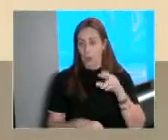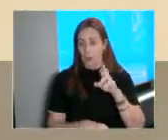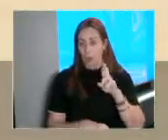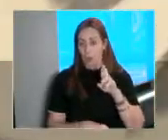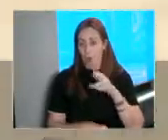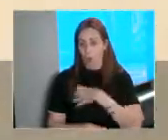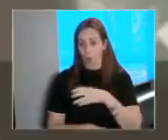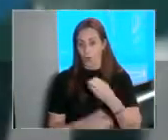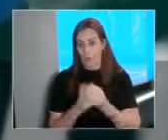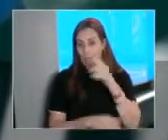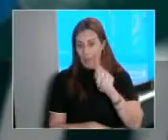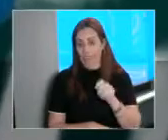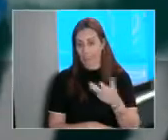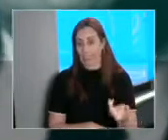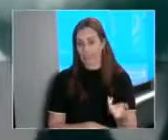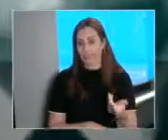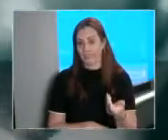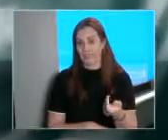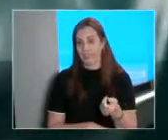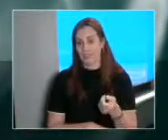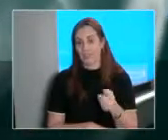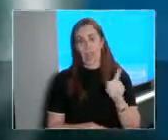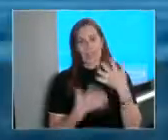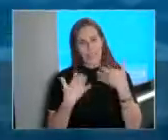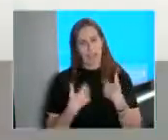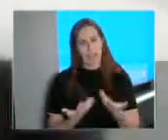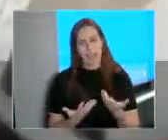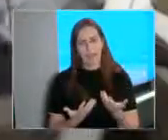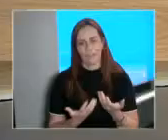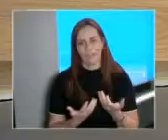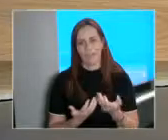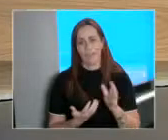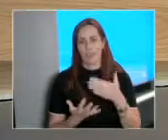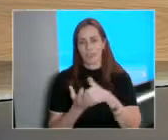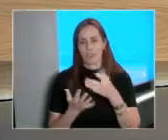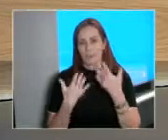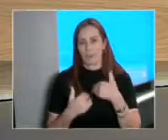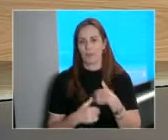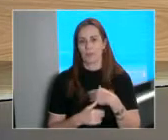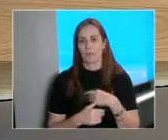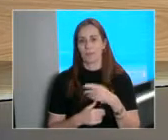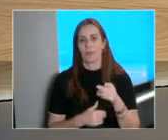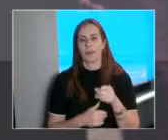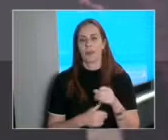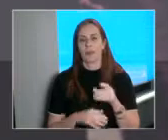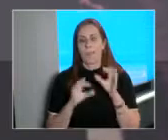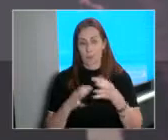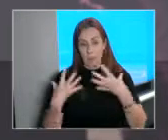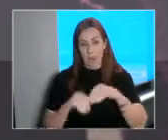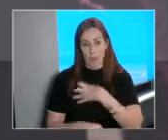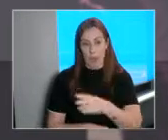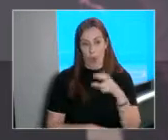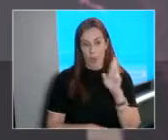הכנסת, שאנחנו, את המשכן. אז בוא תתן, בוא, התחלת לדבר על זה, אז בוא תמשיך לדבר על זה. אז אני אומר, אז בעצם המשפחה